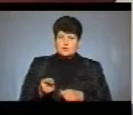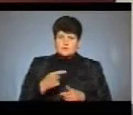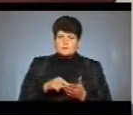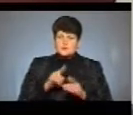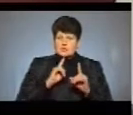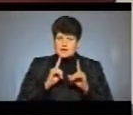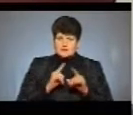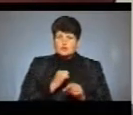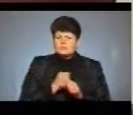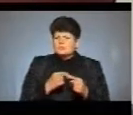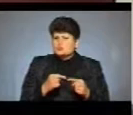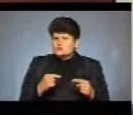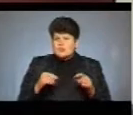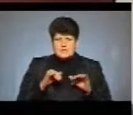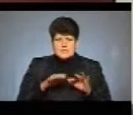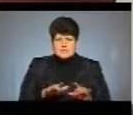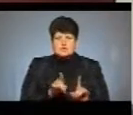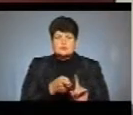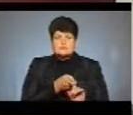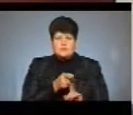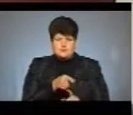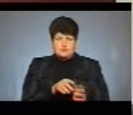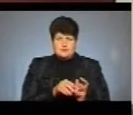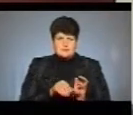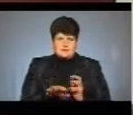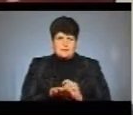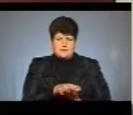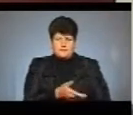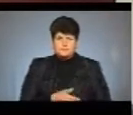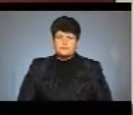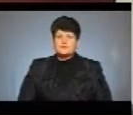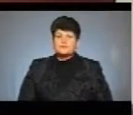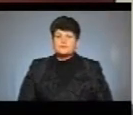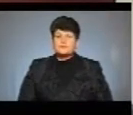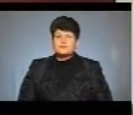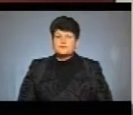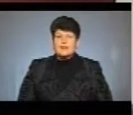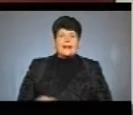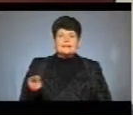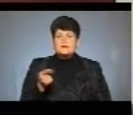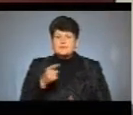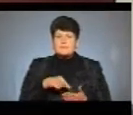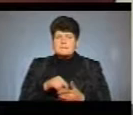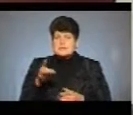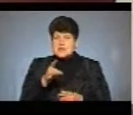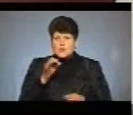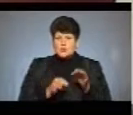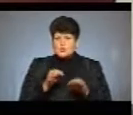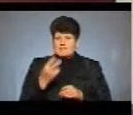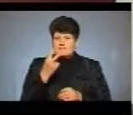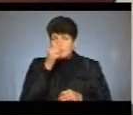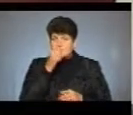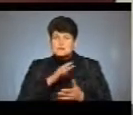ради чинити будь-які дії щодо цієї земельної ділянки. Тернопільський міськрайонний суд на